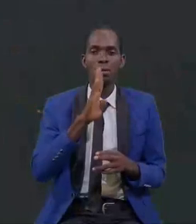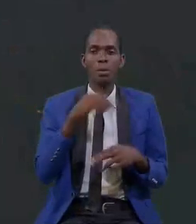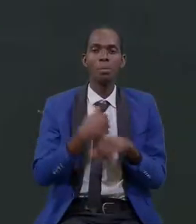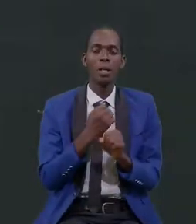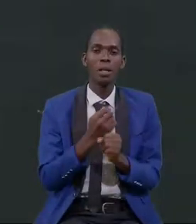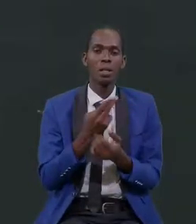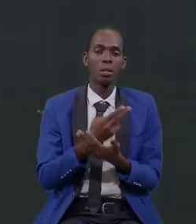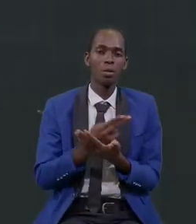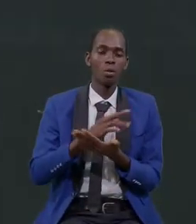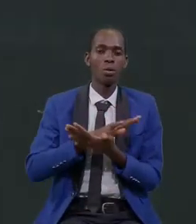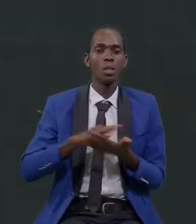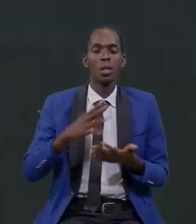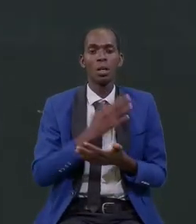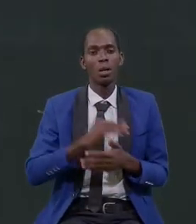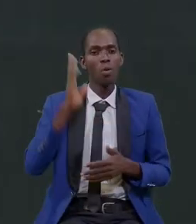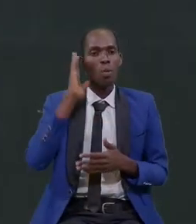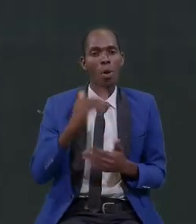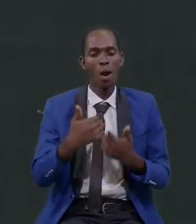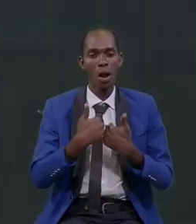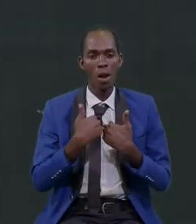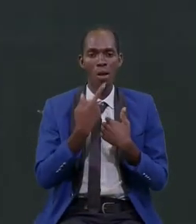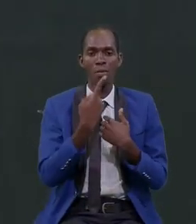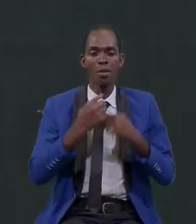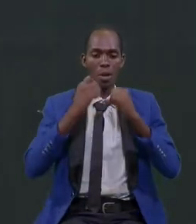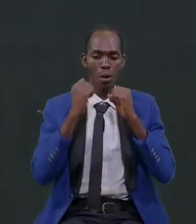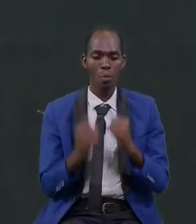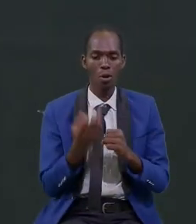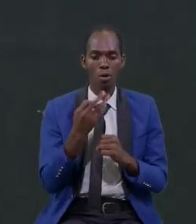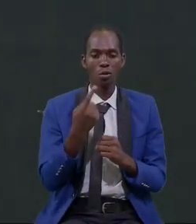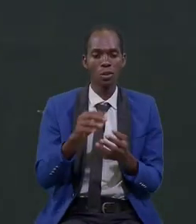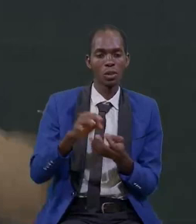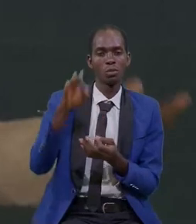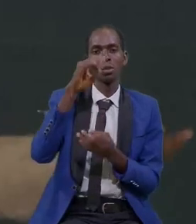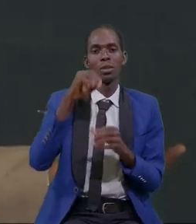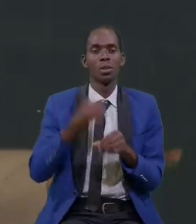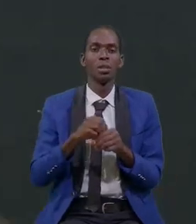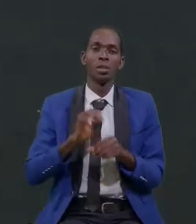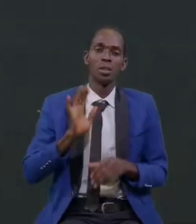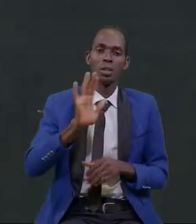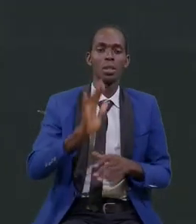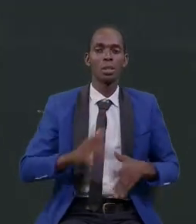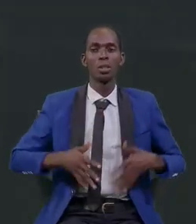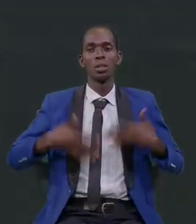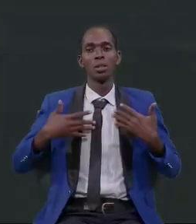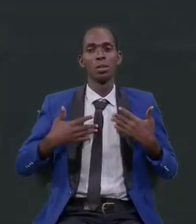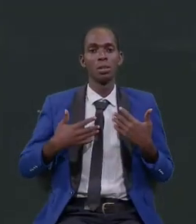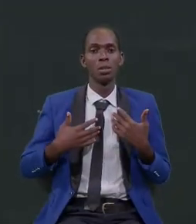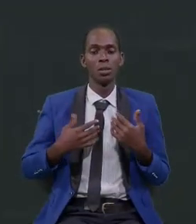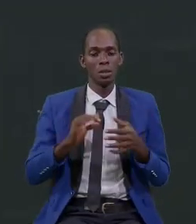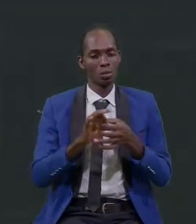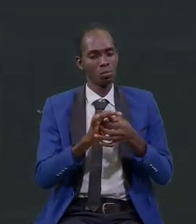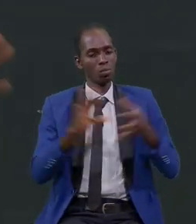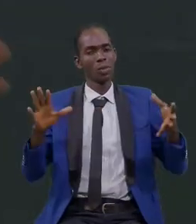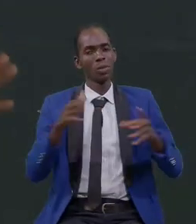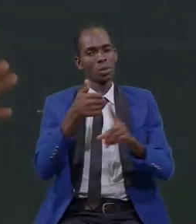saint et aura la puissance de l'Esprit dans sa vie. Tu te libères